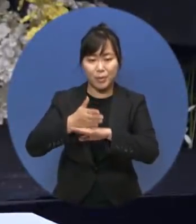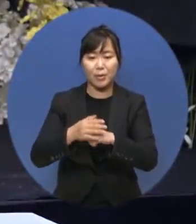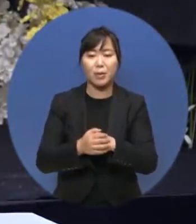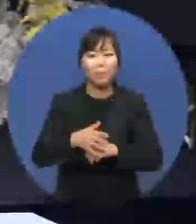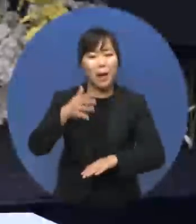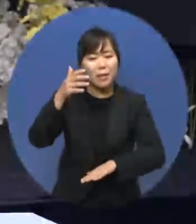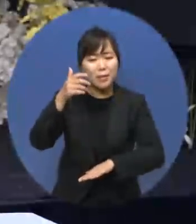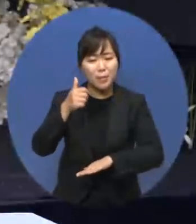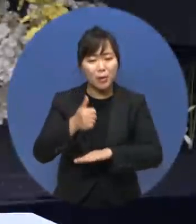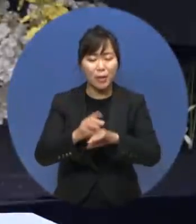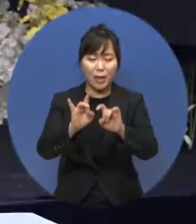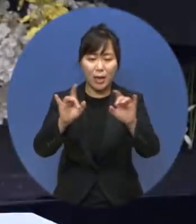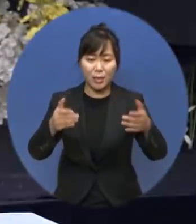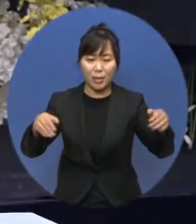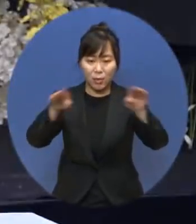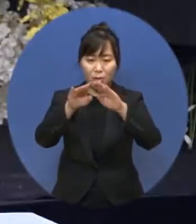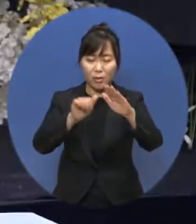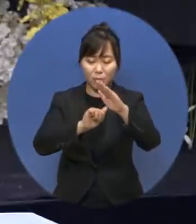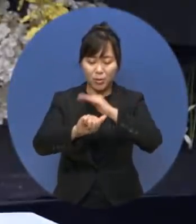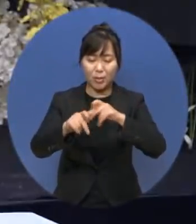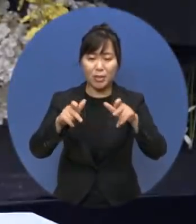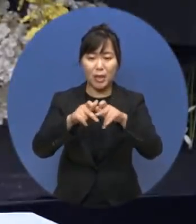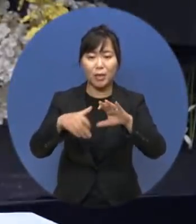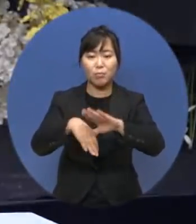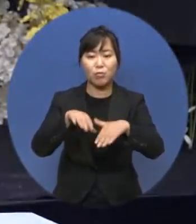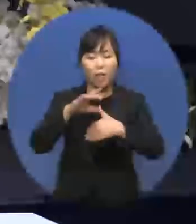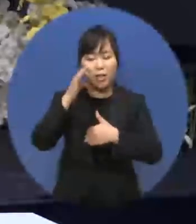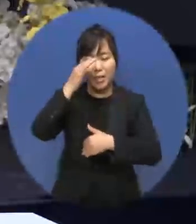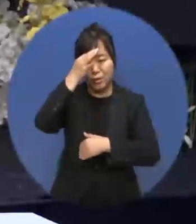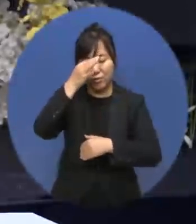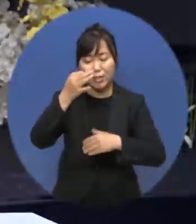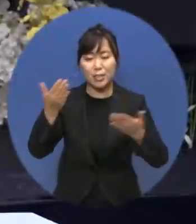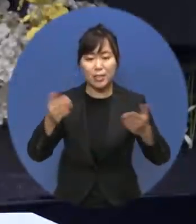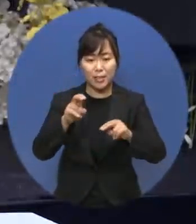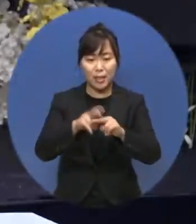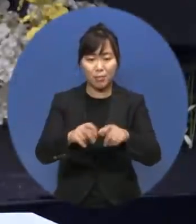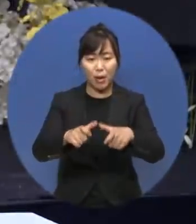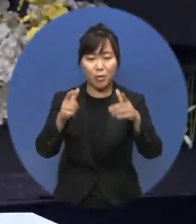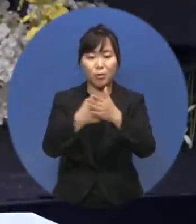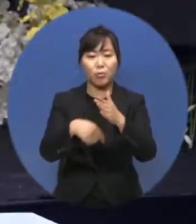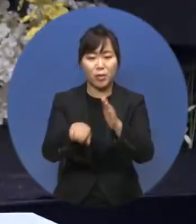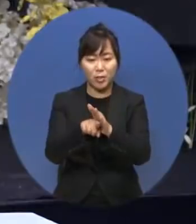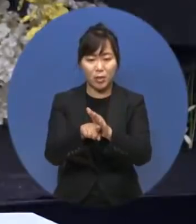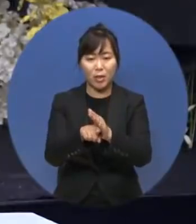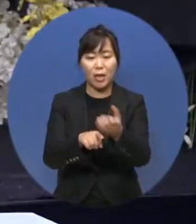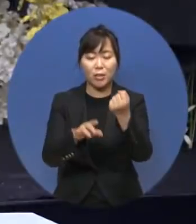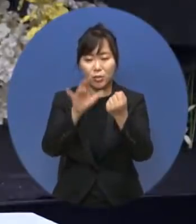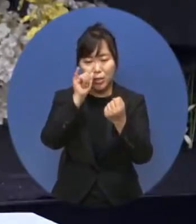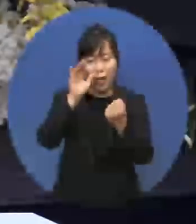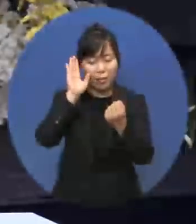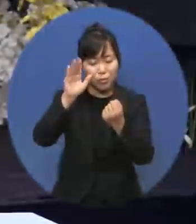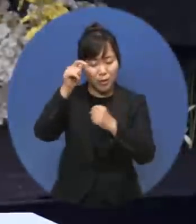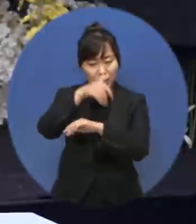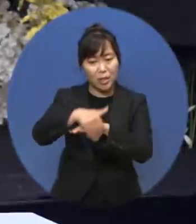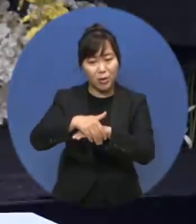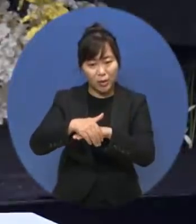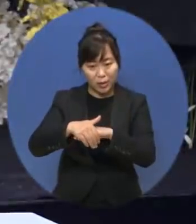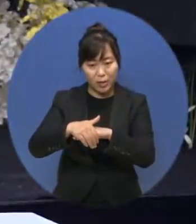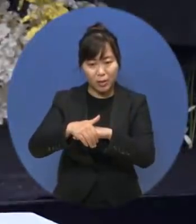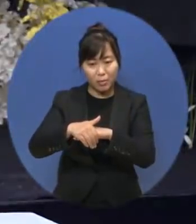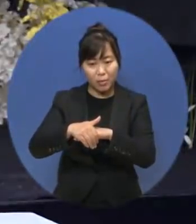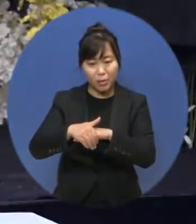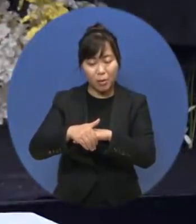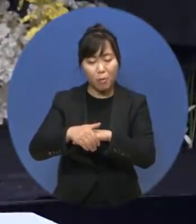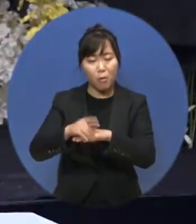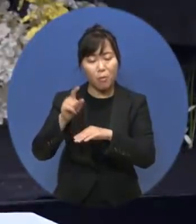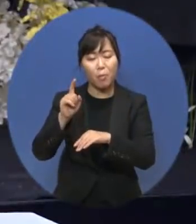네, 마지막으로 각 기관을 대표해서 장애인 문화예술 일자리를 확대하기 위해서 가지고 계신 향후 계획이나